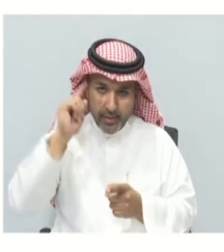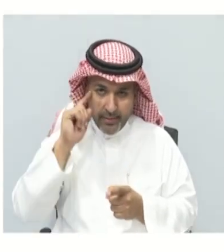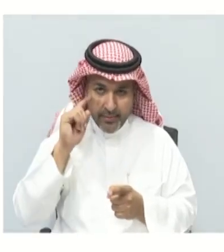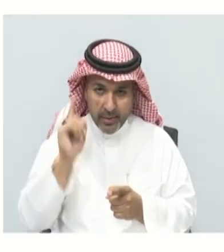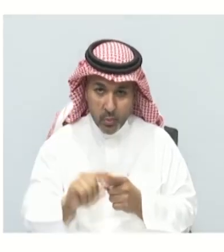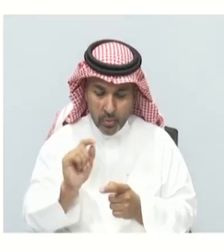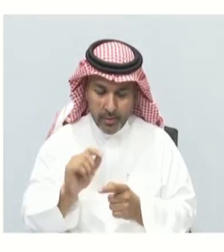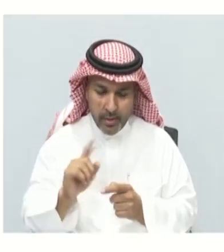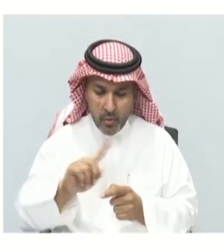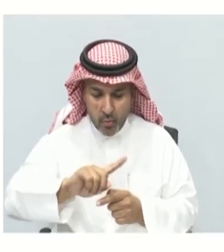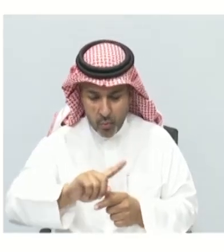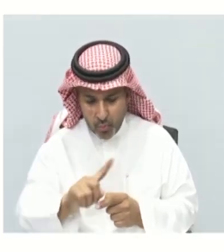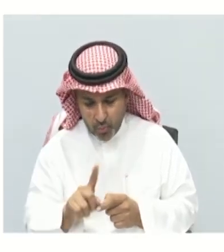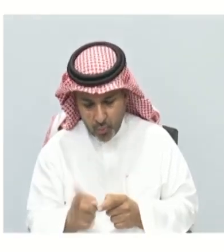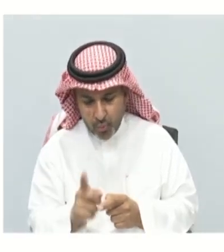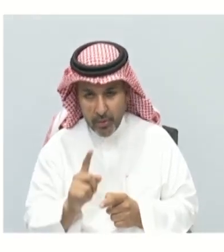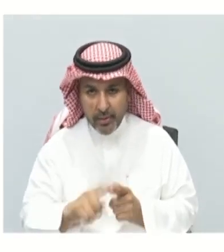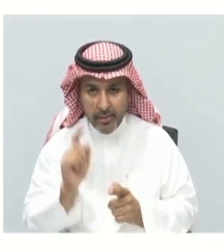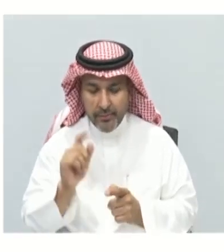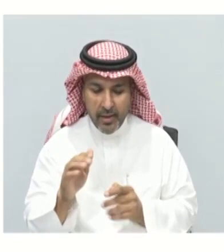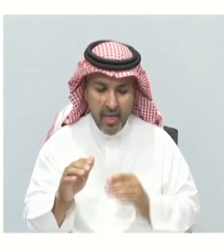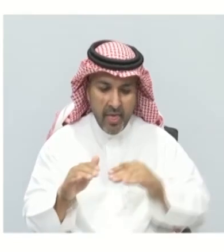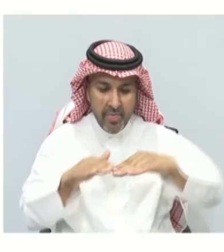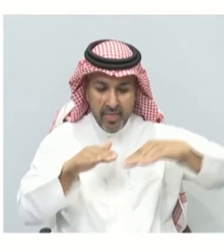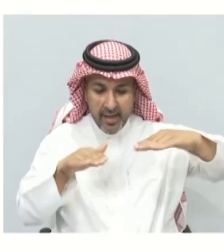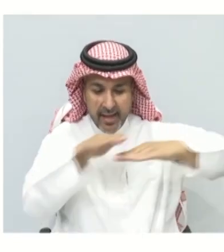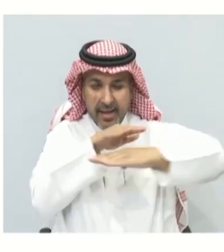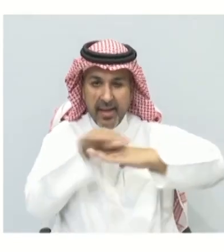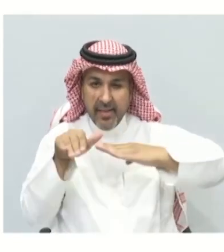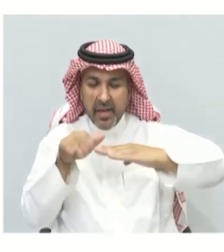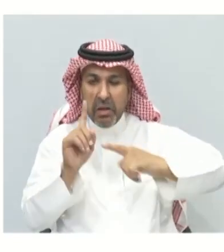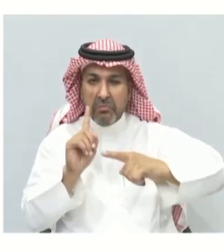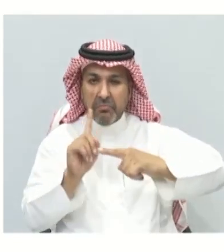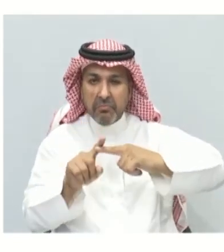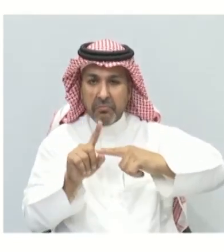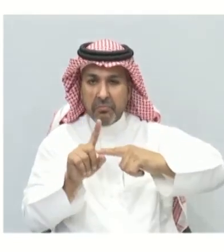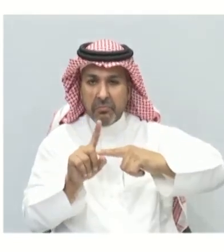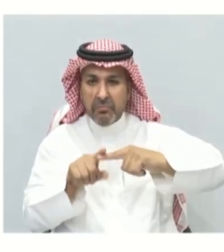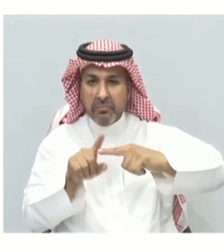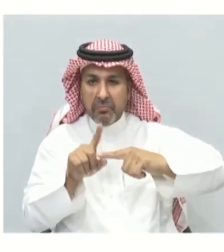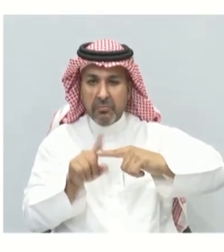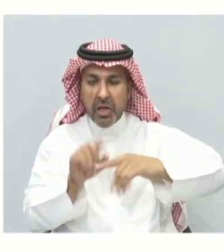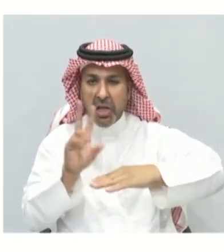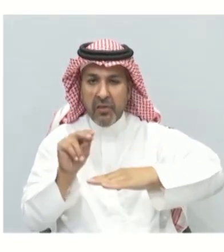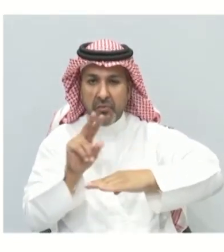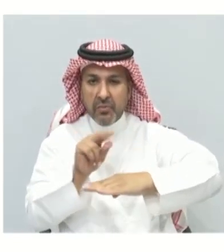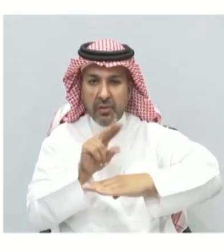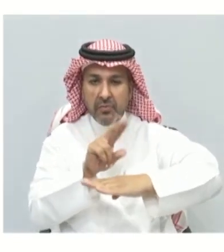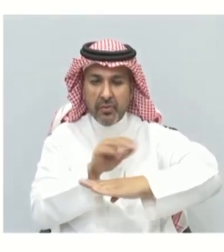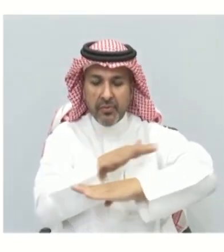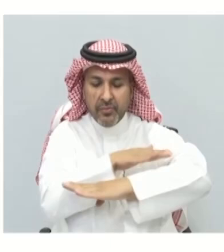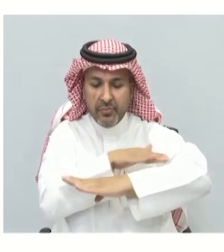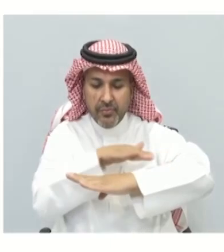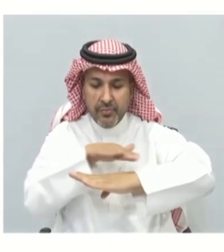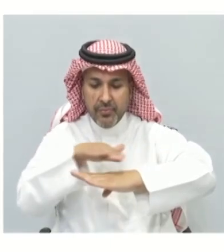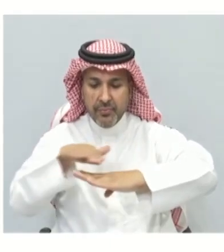الحركه بم من حنى زمن وسرعه ساحصل على على ماذا في المرحله الاولى او الحاله الاولى ساحصل على خط